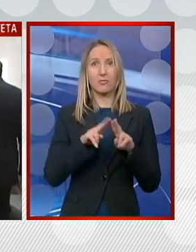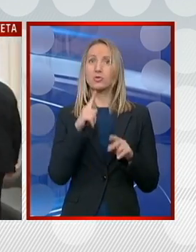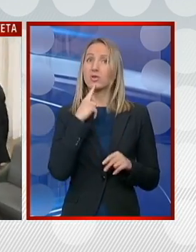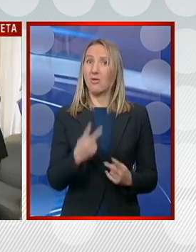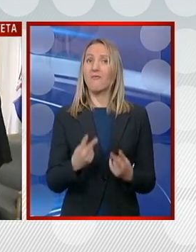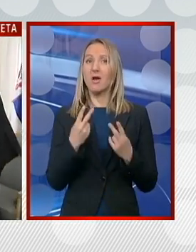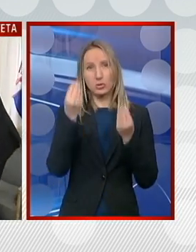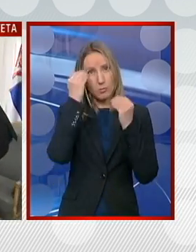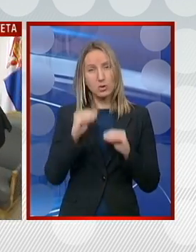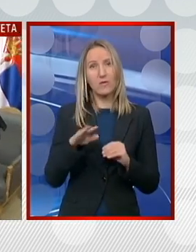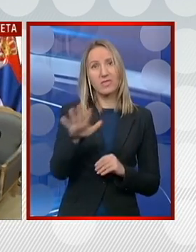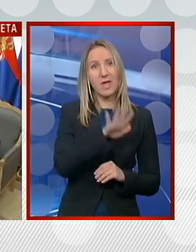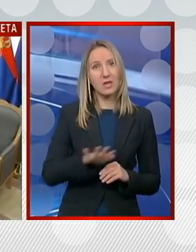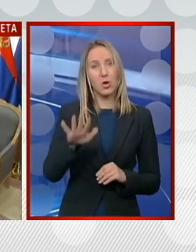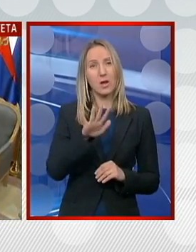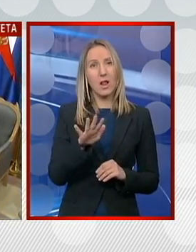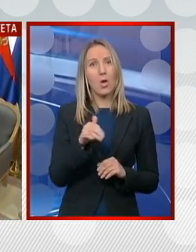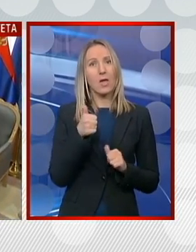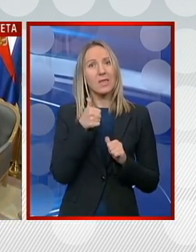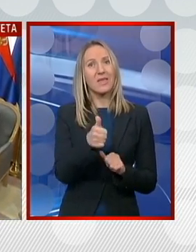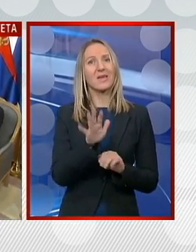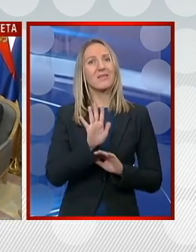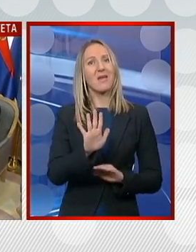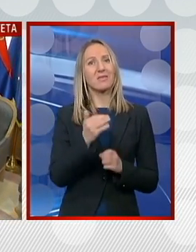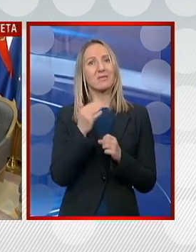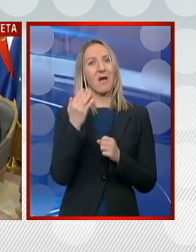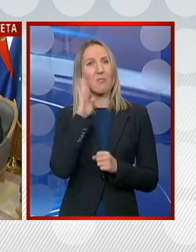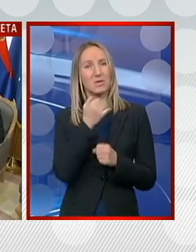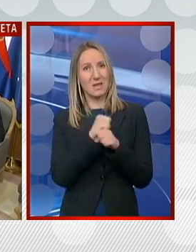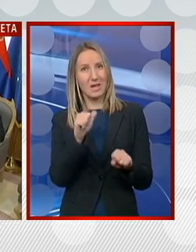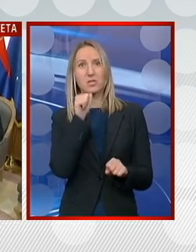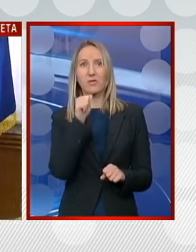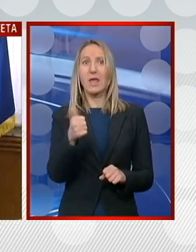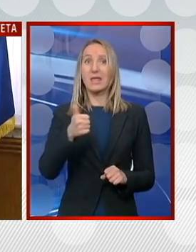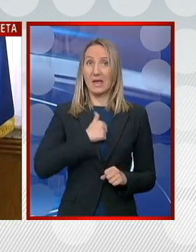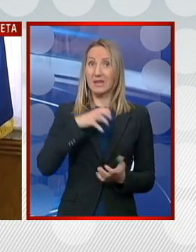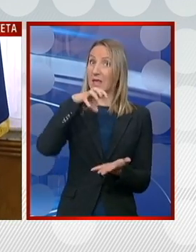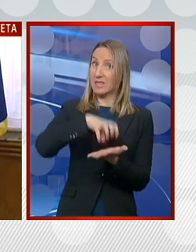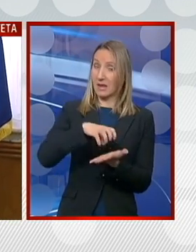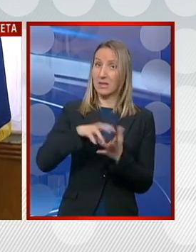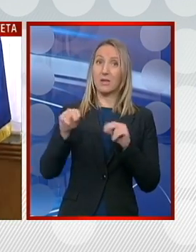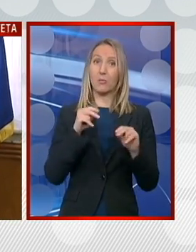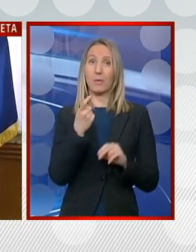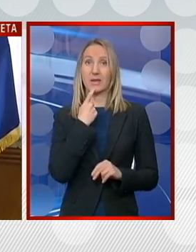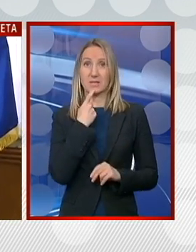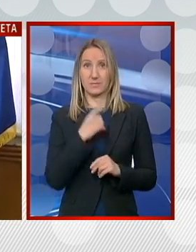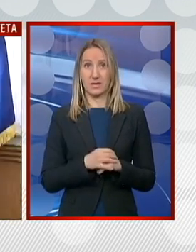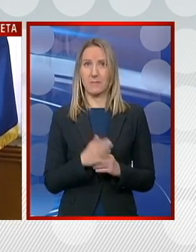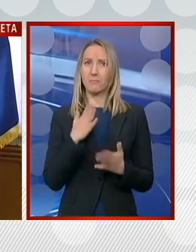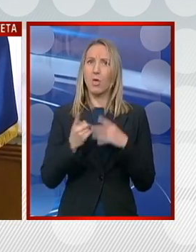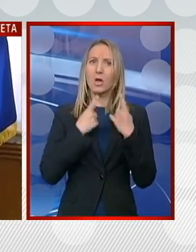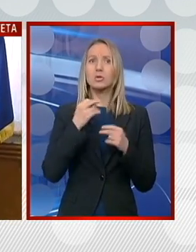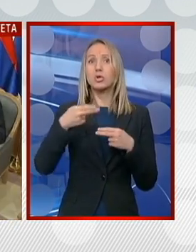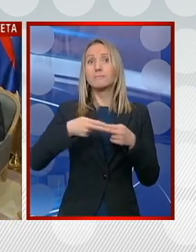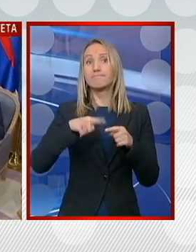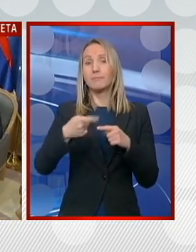važnost poštovanja teritorijalnog integriteta Bosne i Hercegovine, ali i integriteta entiteta Republike Srpske. Bilo je reči i o